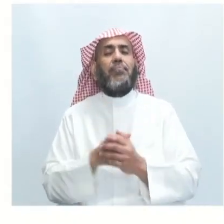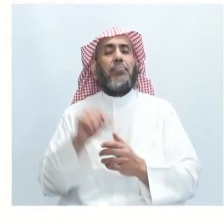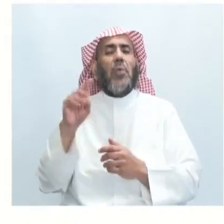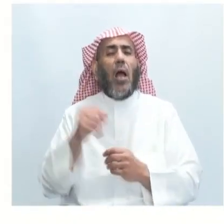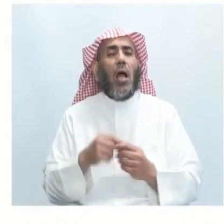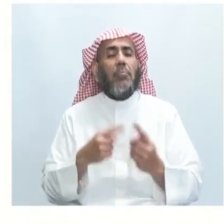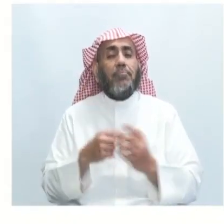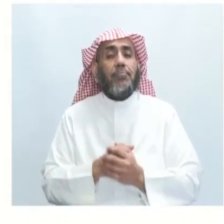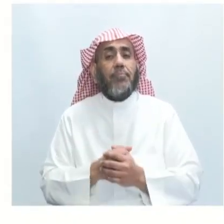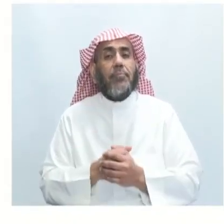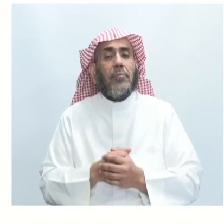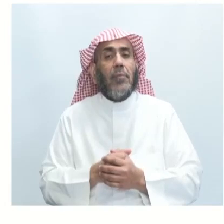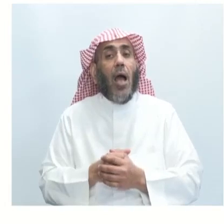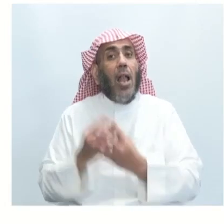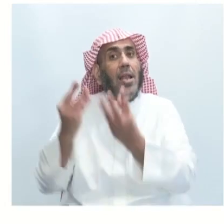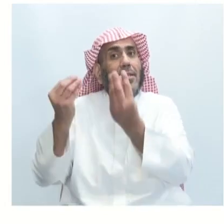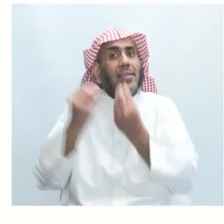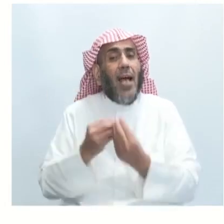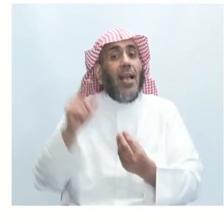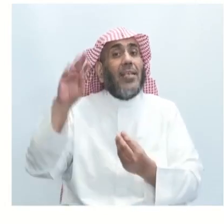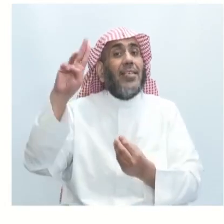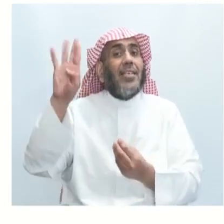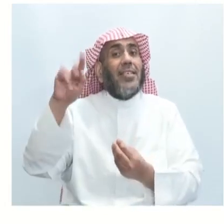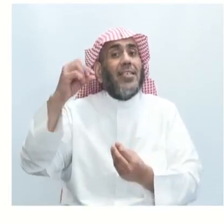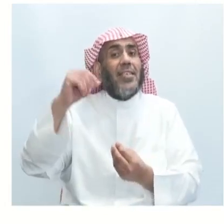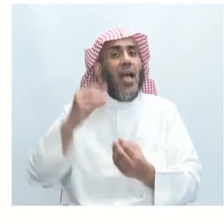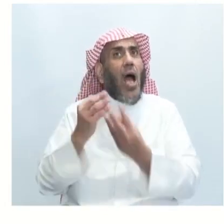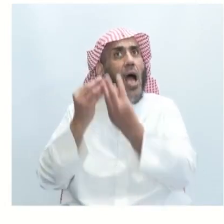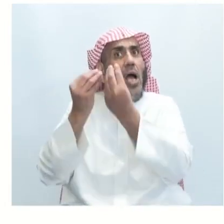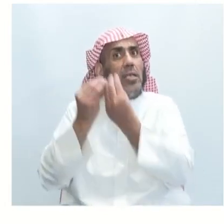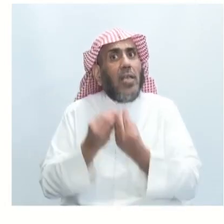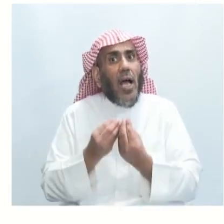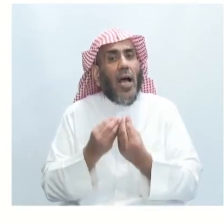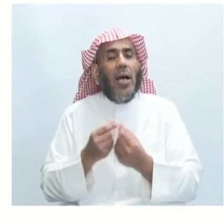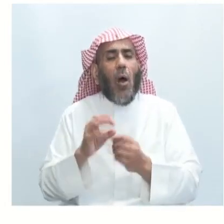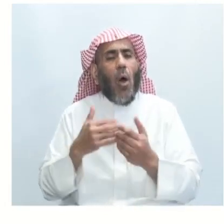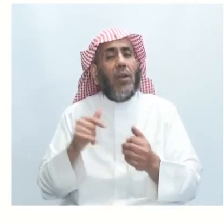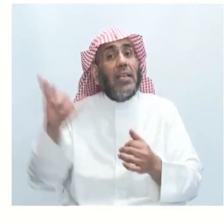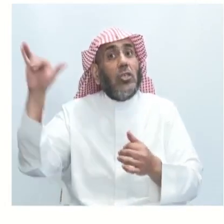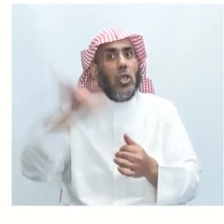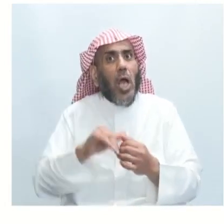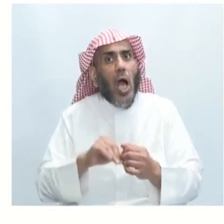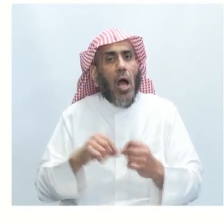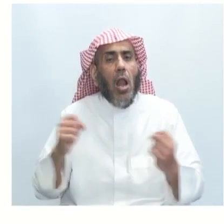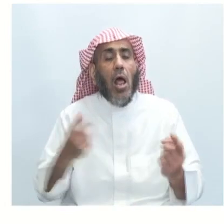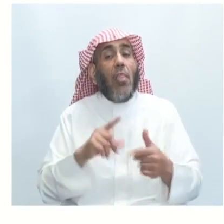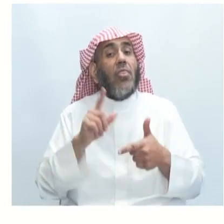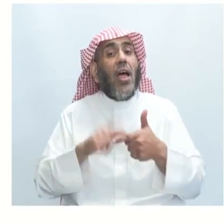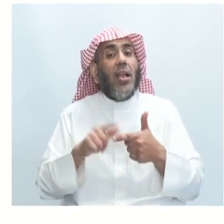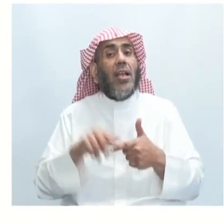ثانيا الاستدعاء اذا تعرفت انا وانتم على الاسترجاع التلقائي